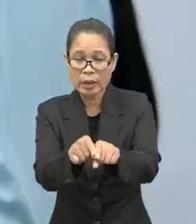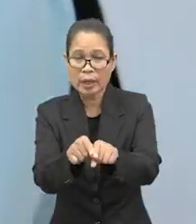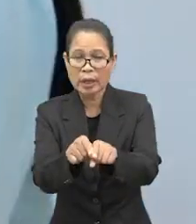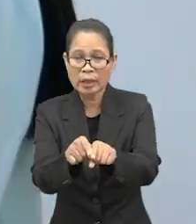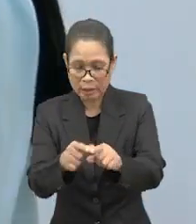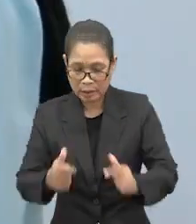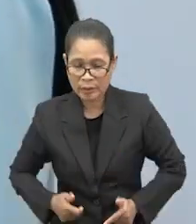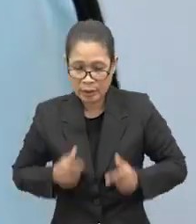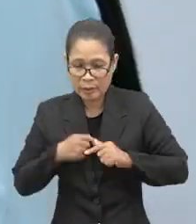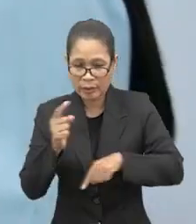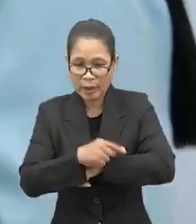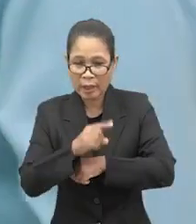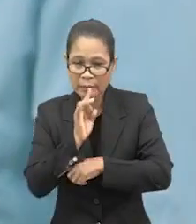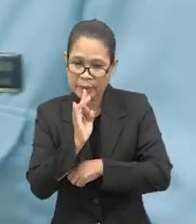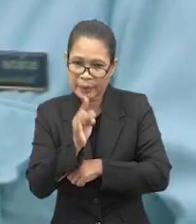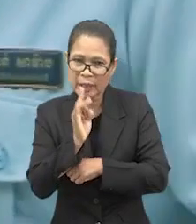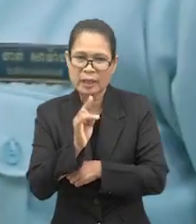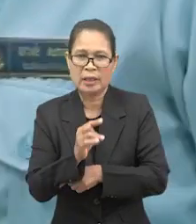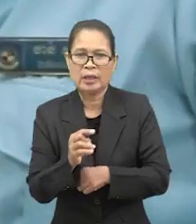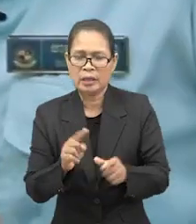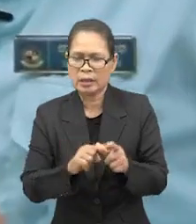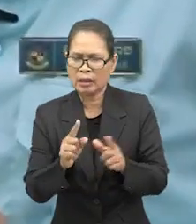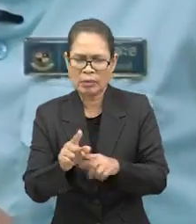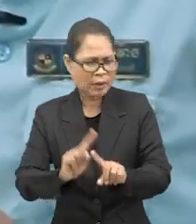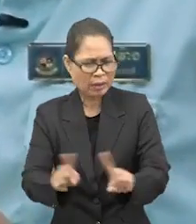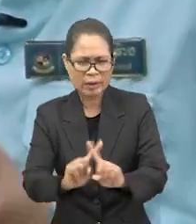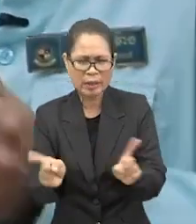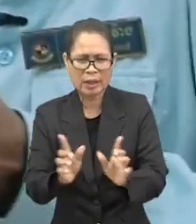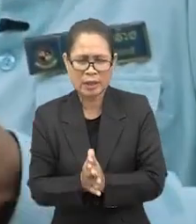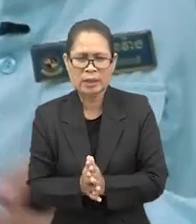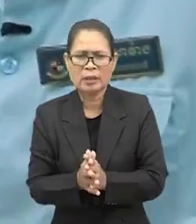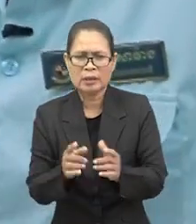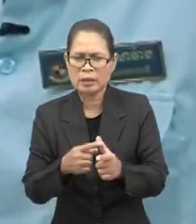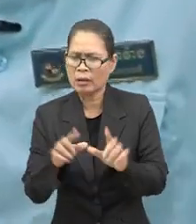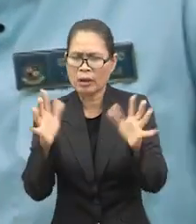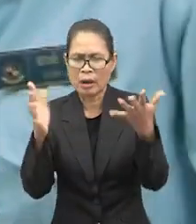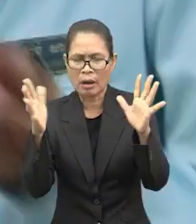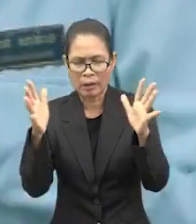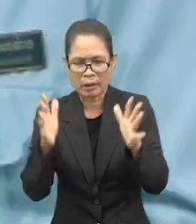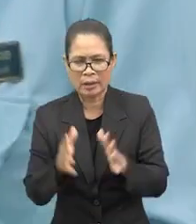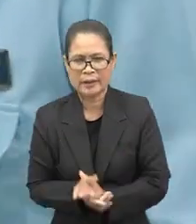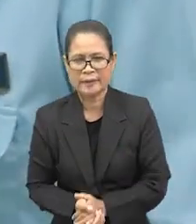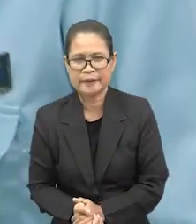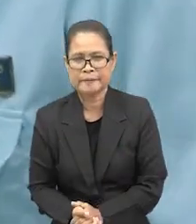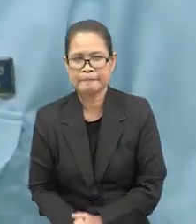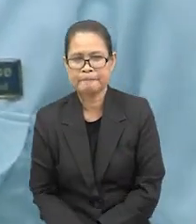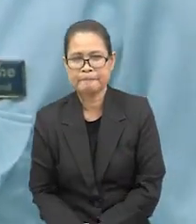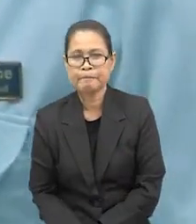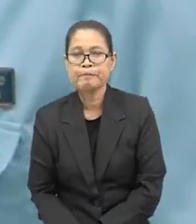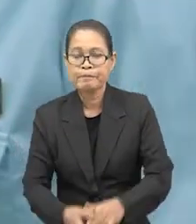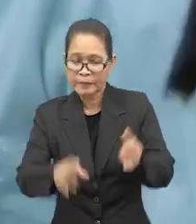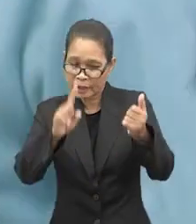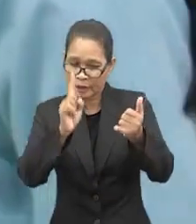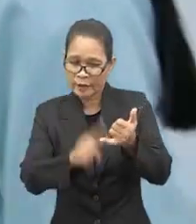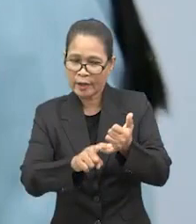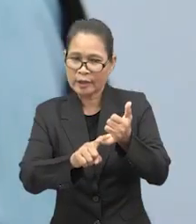đây bằng cả lại nâng viết sọp từ nâng cao luôn nơi chạy sẵn anh tế rưu mùi có việc khóc đạch rưu mùi có việc mạnh ách nâng tờ cả